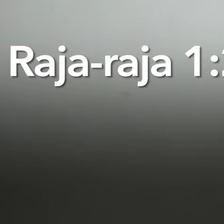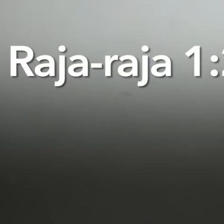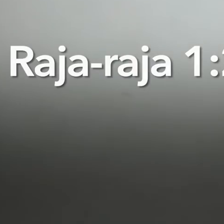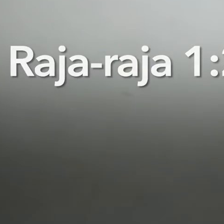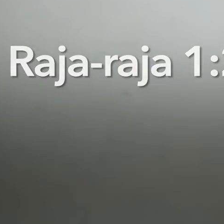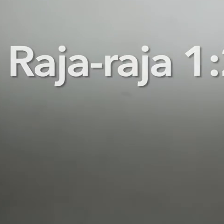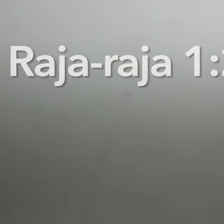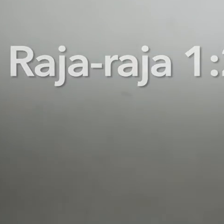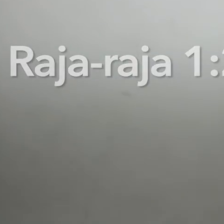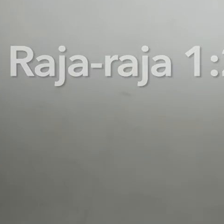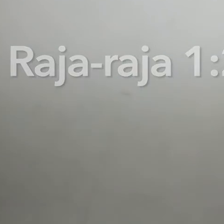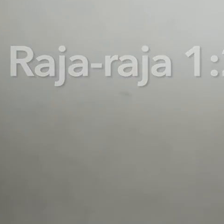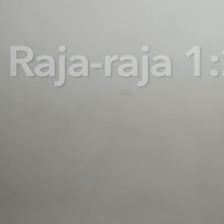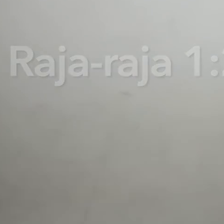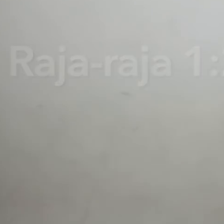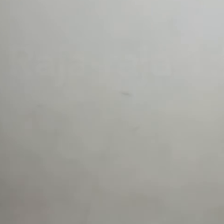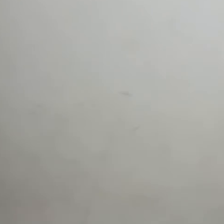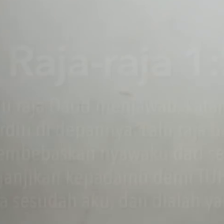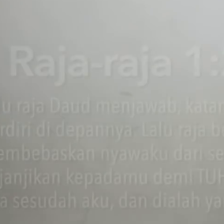Beginilah firman Tuhan.